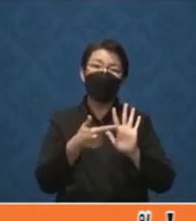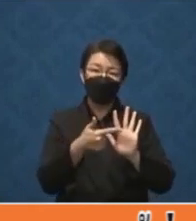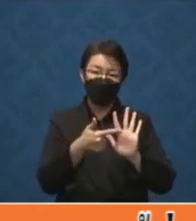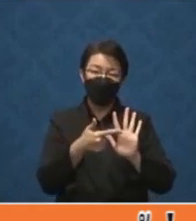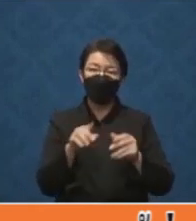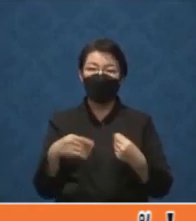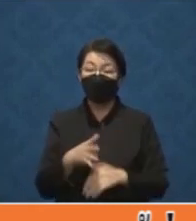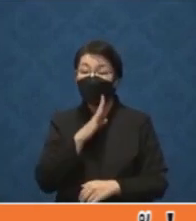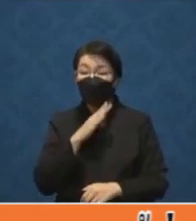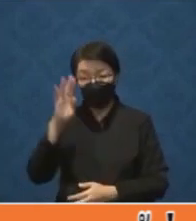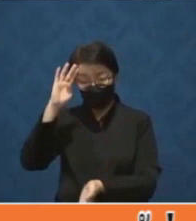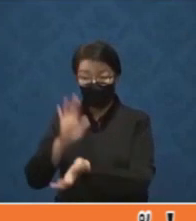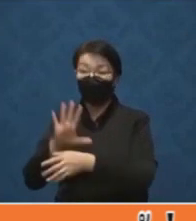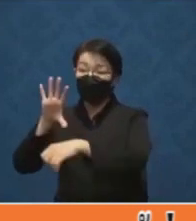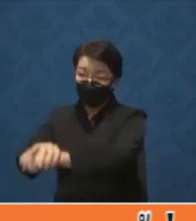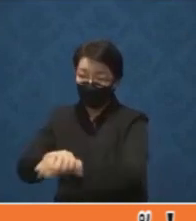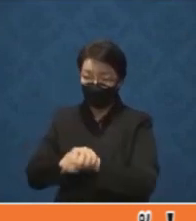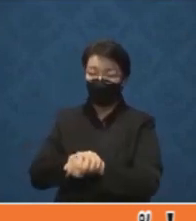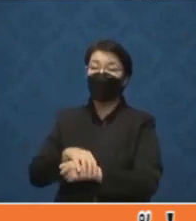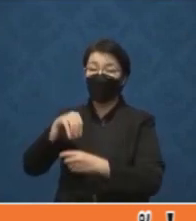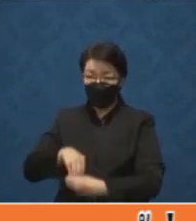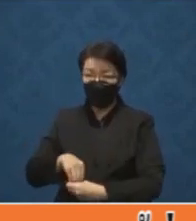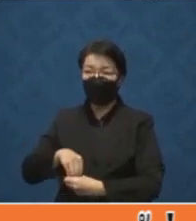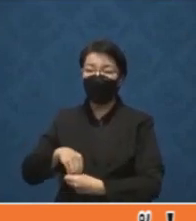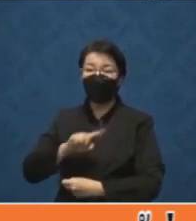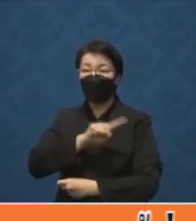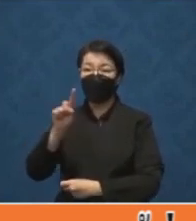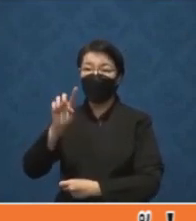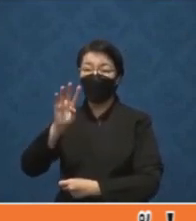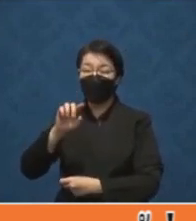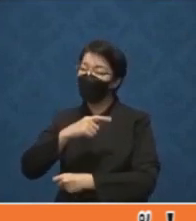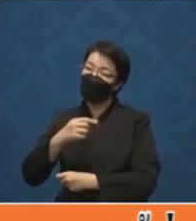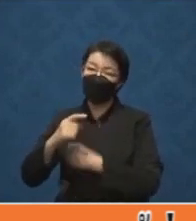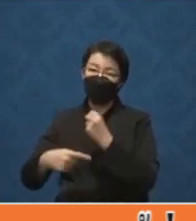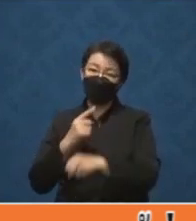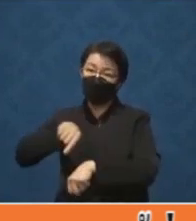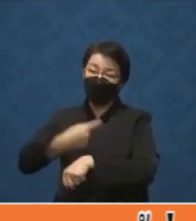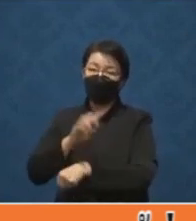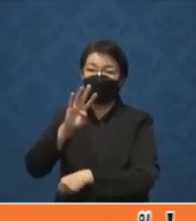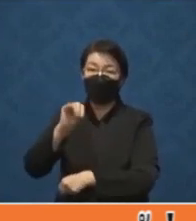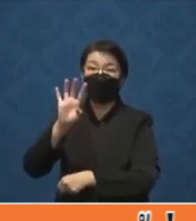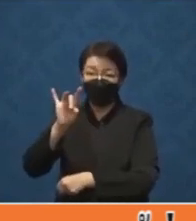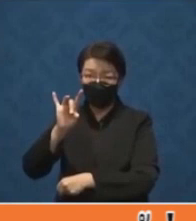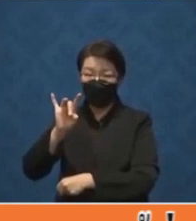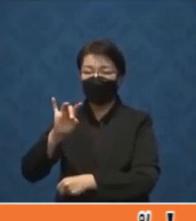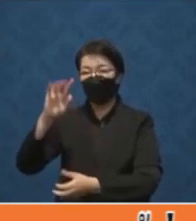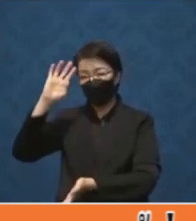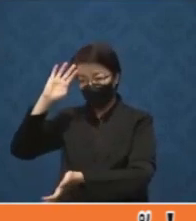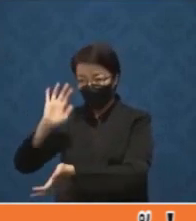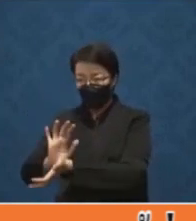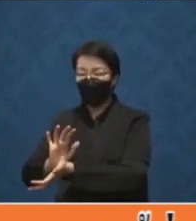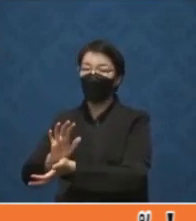โดยการควบคุมให้ควบคุมตัวได้ไม่เกิน48ชั่วโมงต้องควบคุมตัวภายในสถานีตำรวจที่ญ